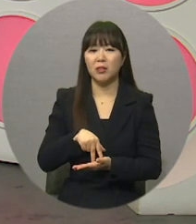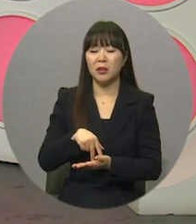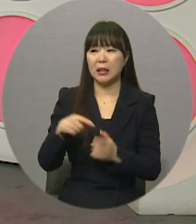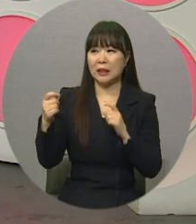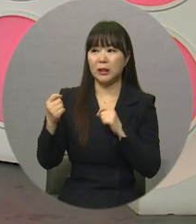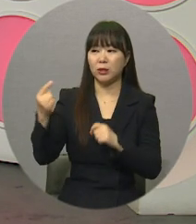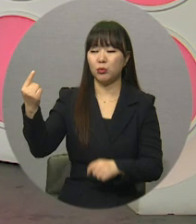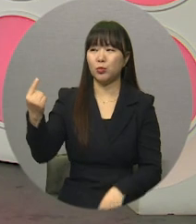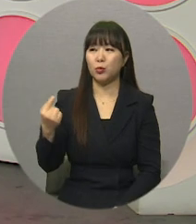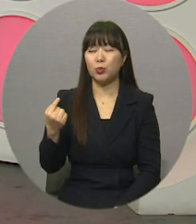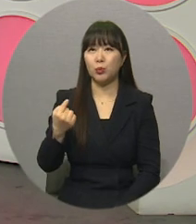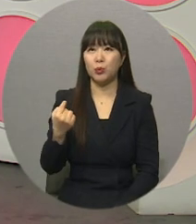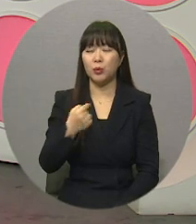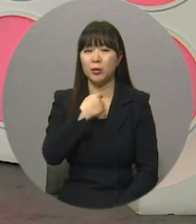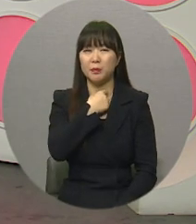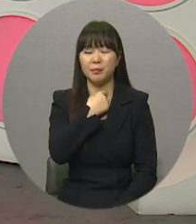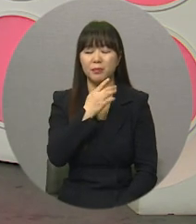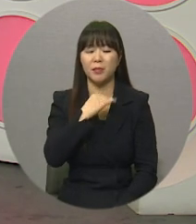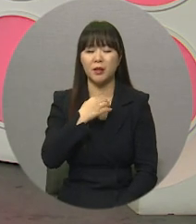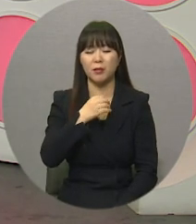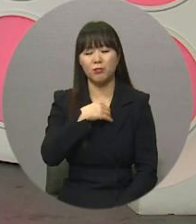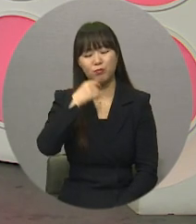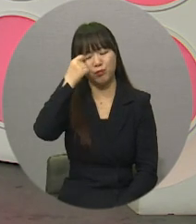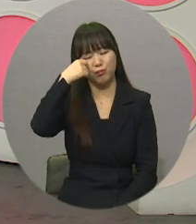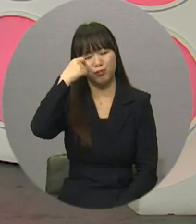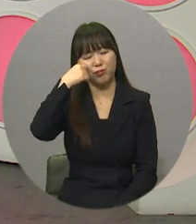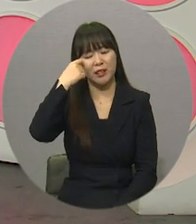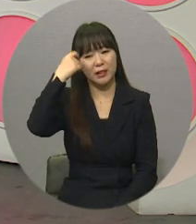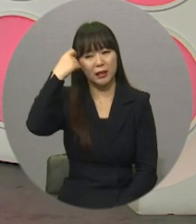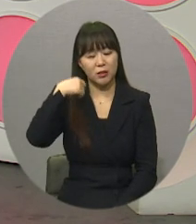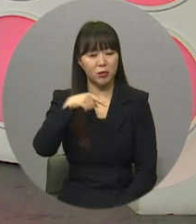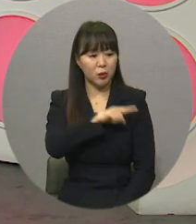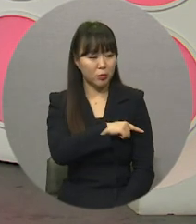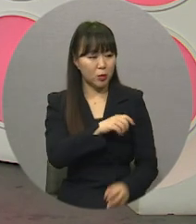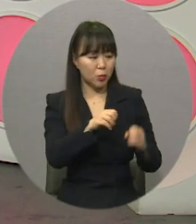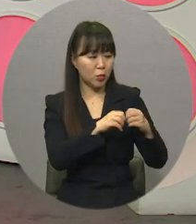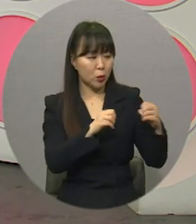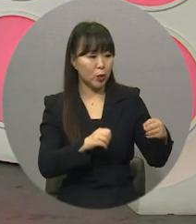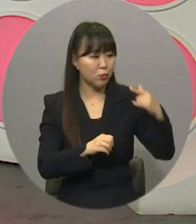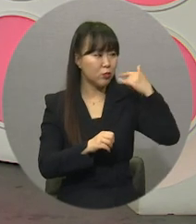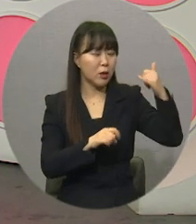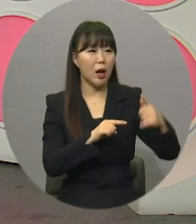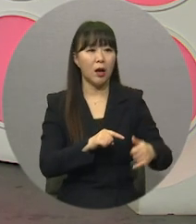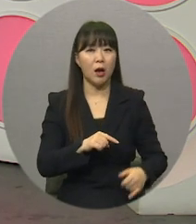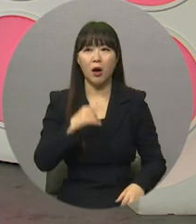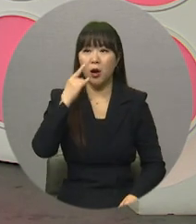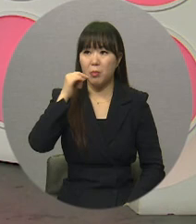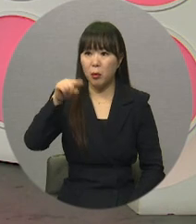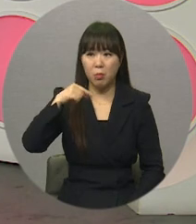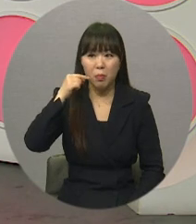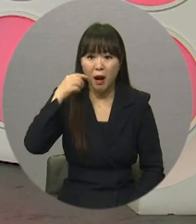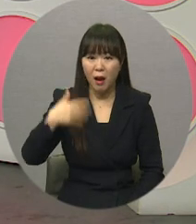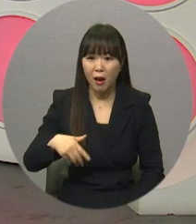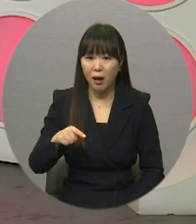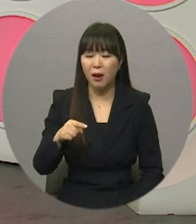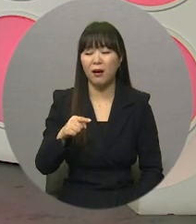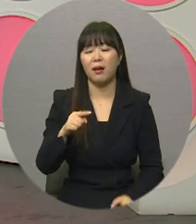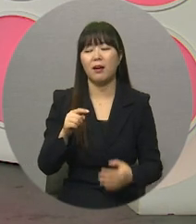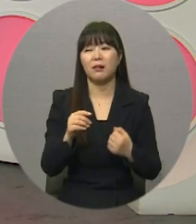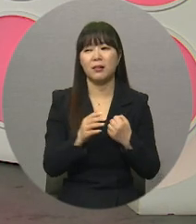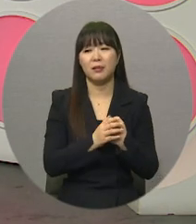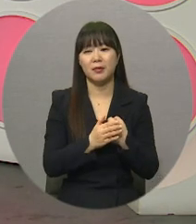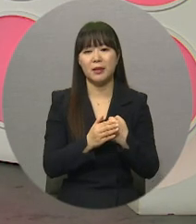기다렸으며 계속해서 눈물이 나올 것 같았습니다. 옆에 있던 동기 부모님이 어머니 못 오셨니?